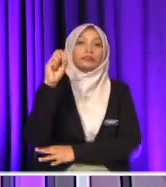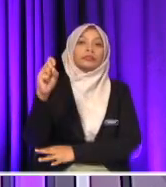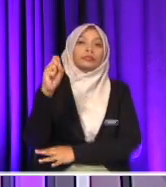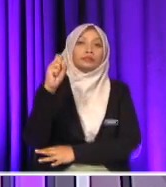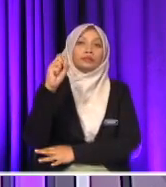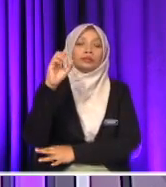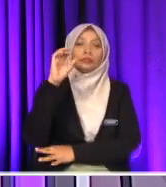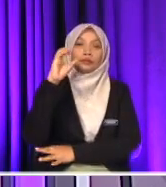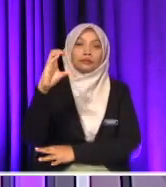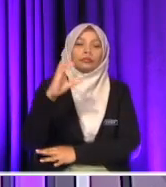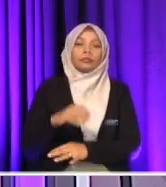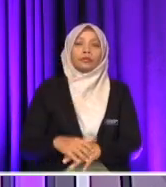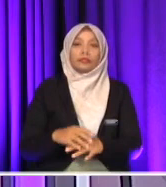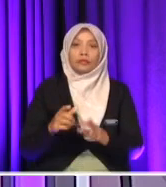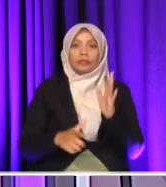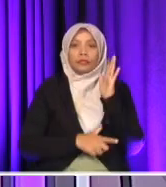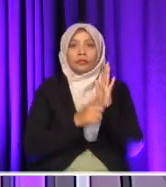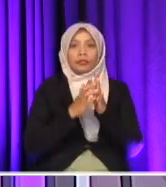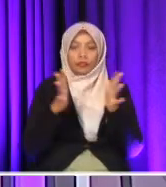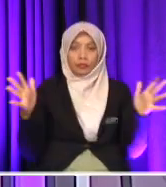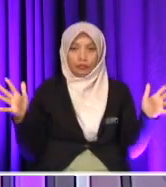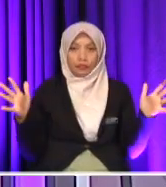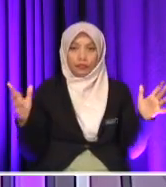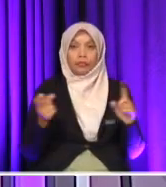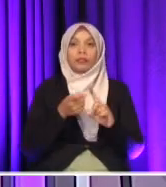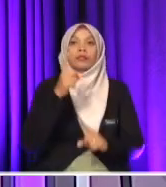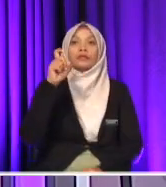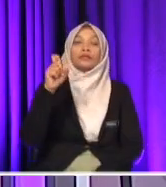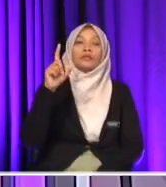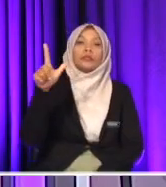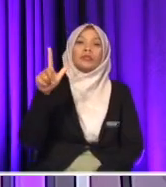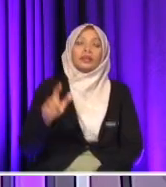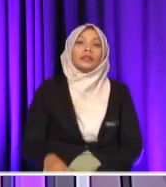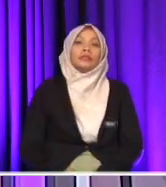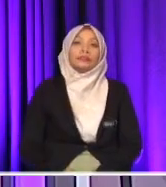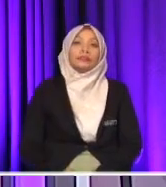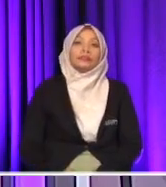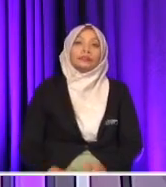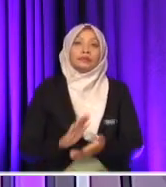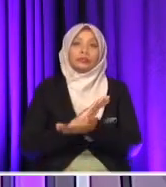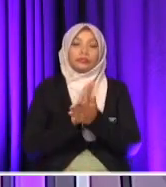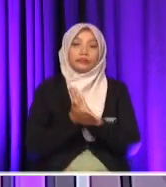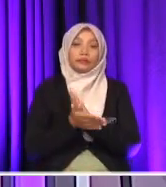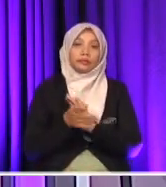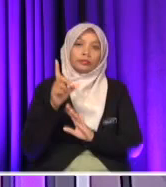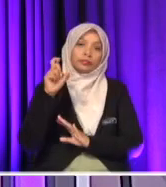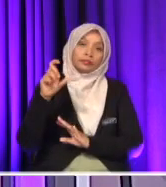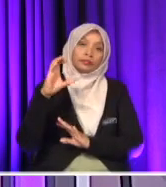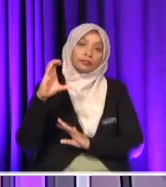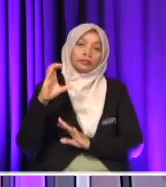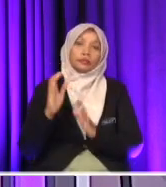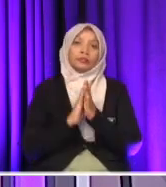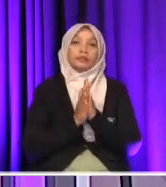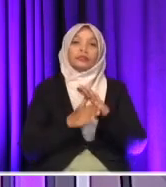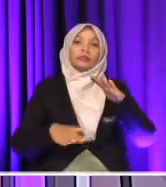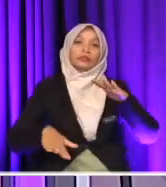berkemuatan lebih besar daripada SL tadi. Okey, nilai ini akan jadi XC, magnitude akan jadi ke bawah. Magnitude